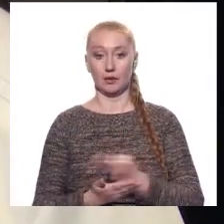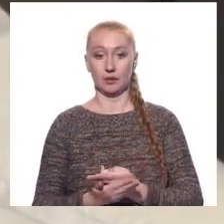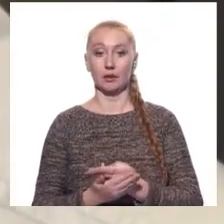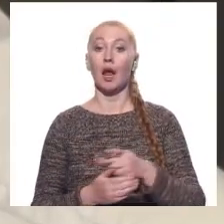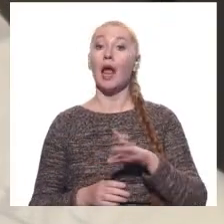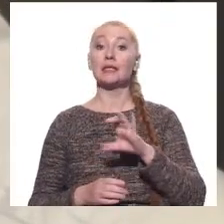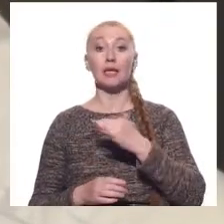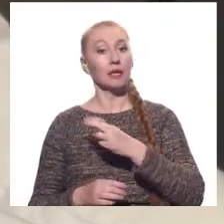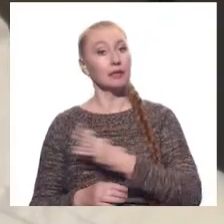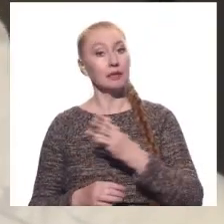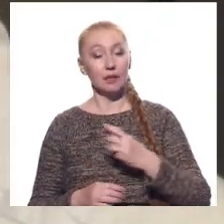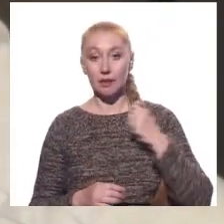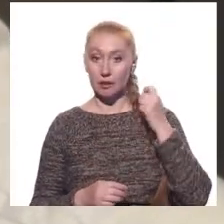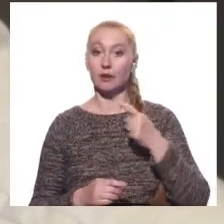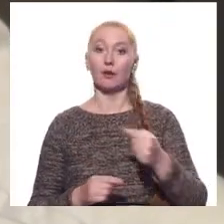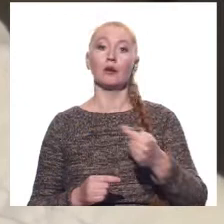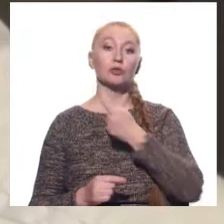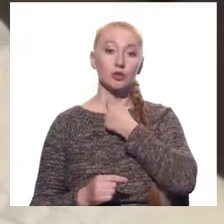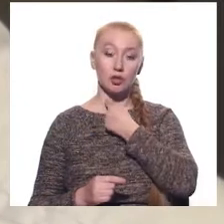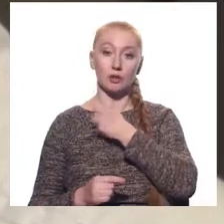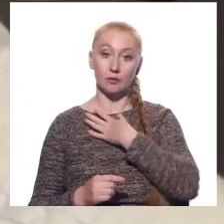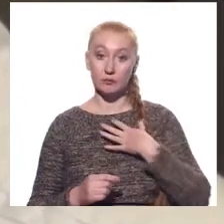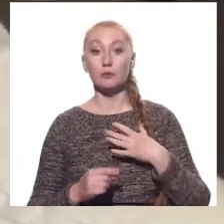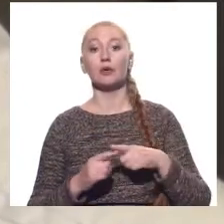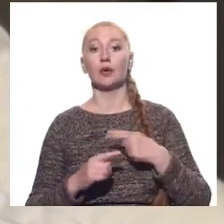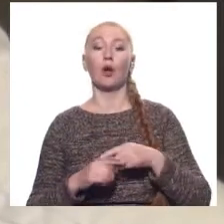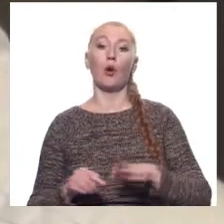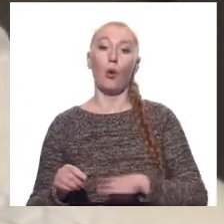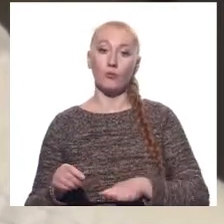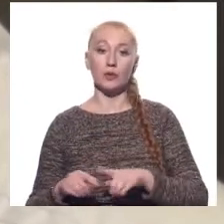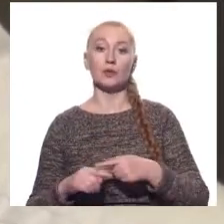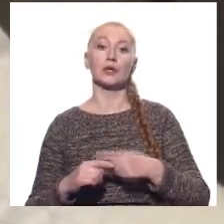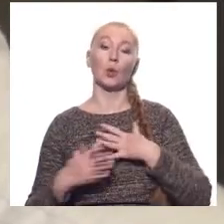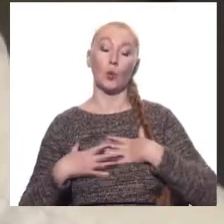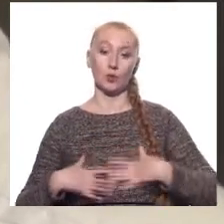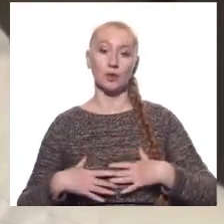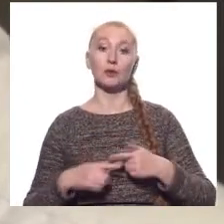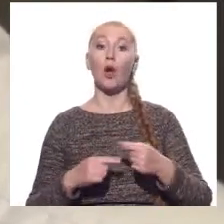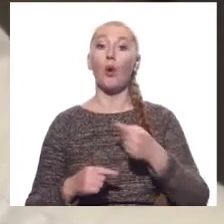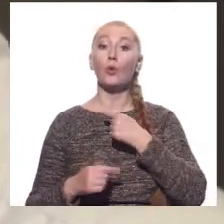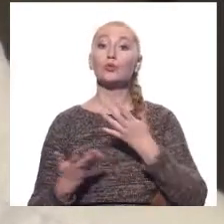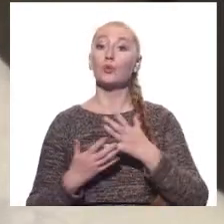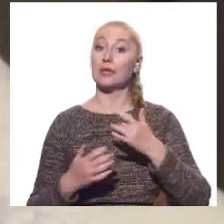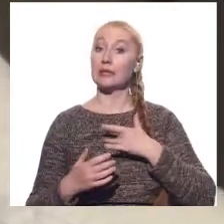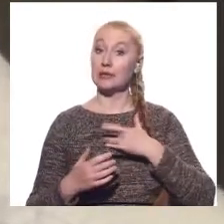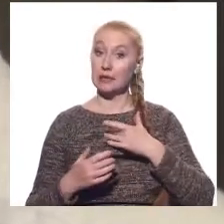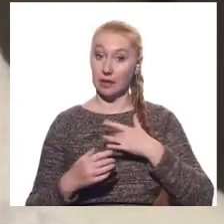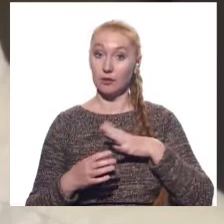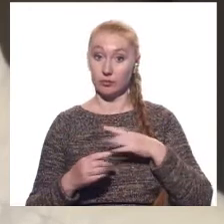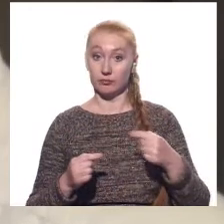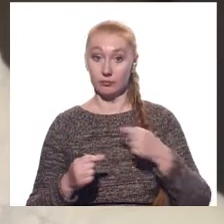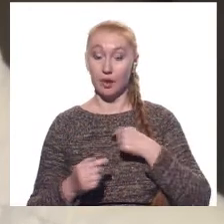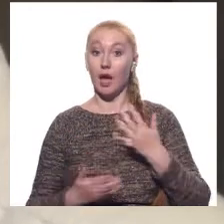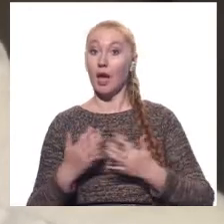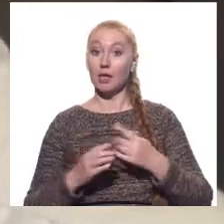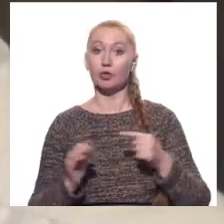Сергію 33. У нього осколкове поранення шиї, грудної клітки, гомілки. Головне те, що осколок, який лежав на сердечній сумці, якщо б